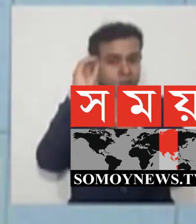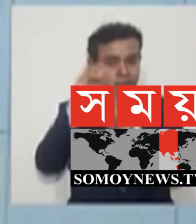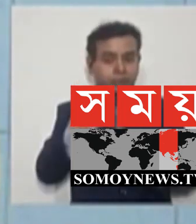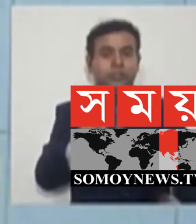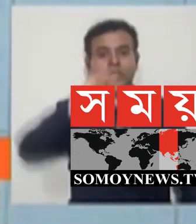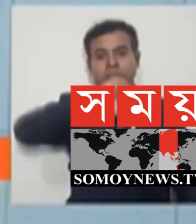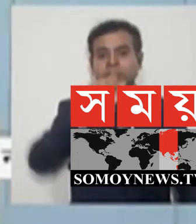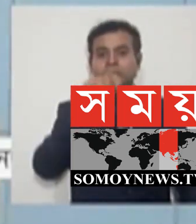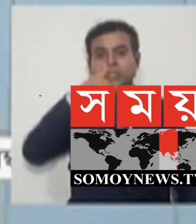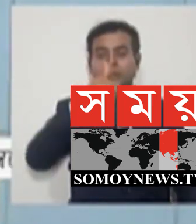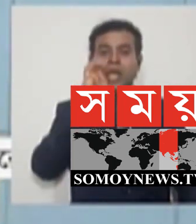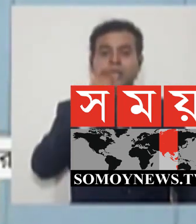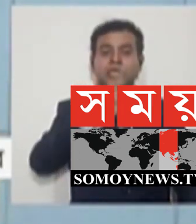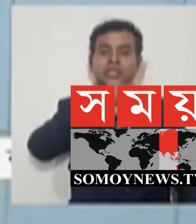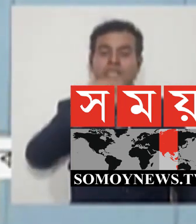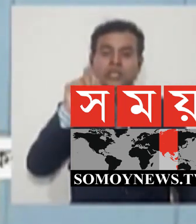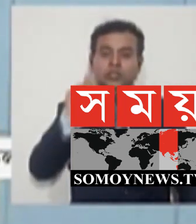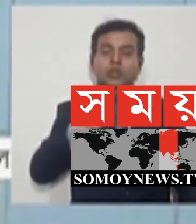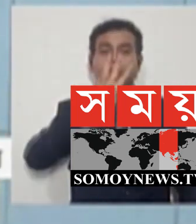96,742 জনকে এবং এ পর্যন্ত